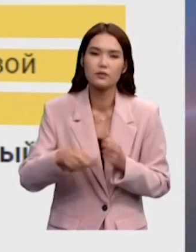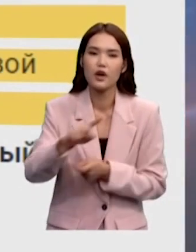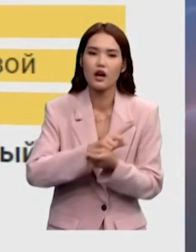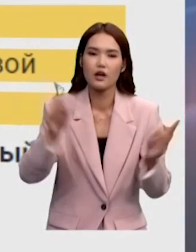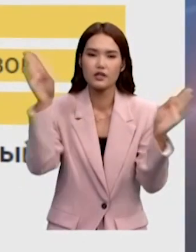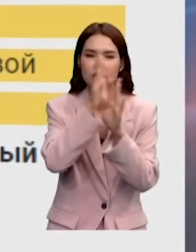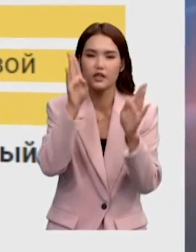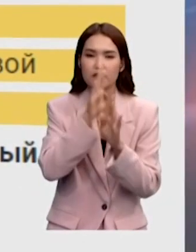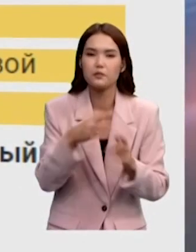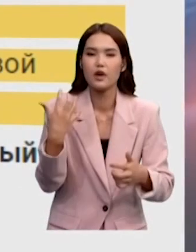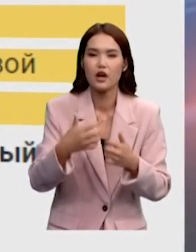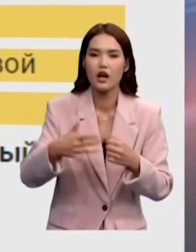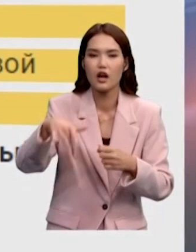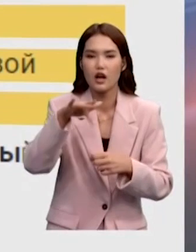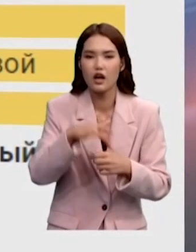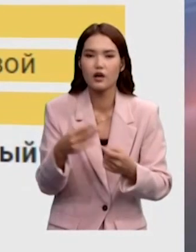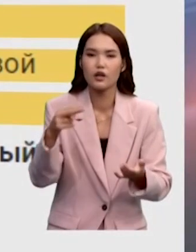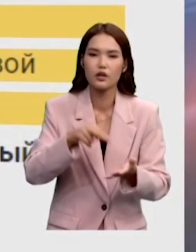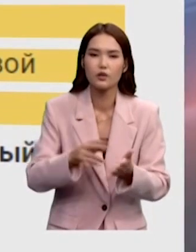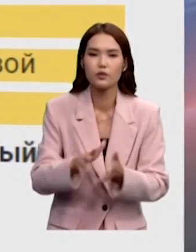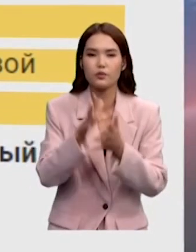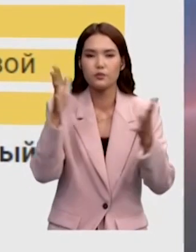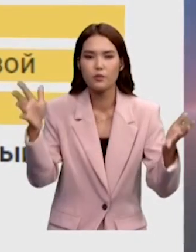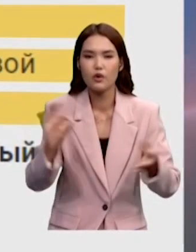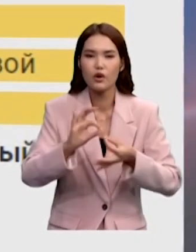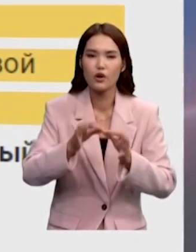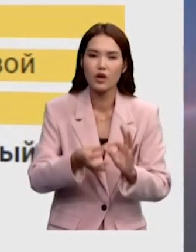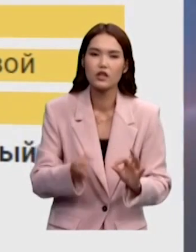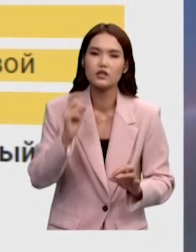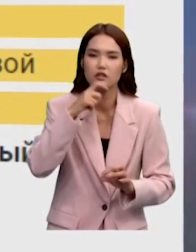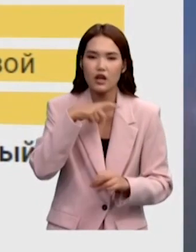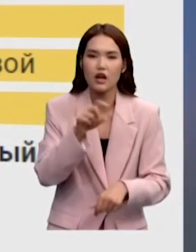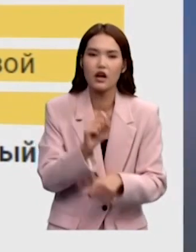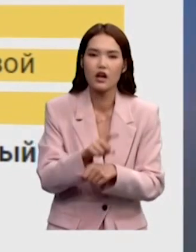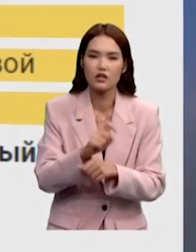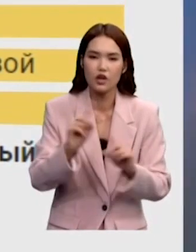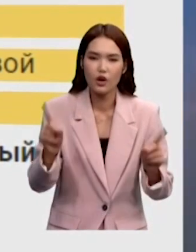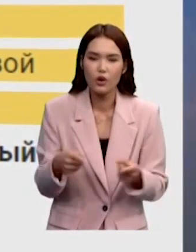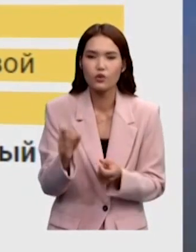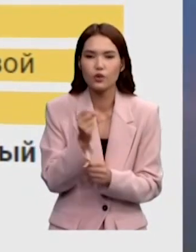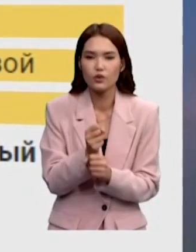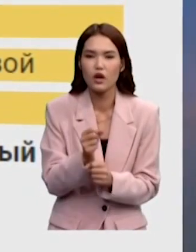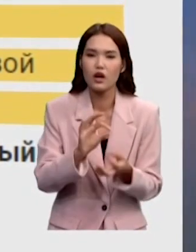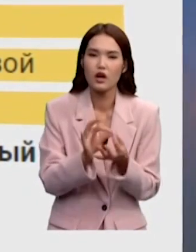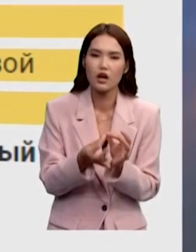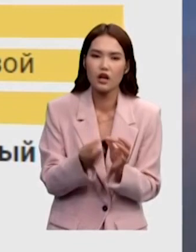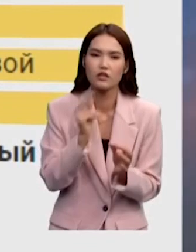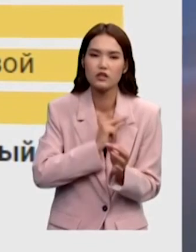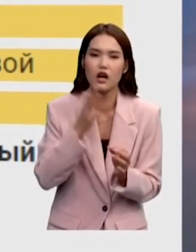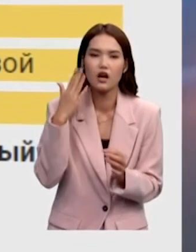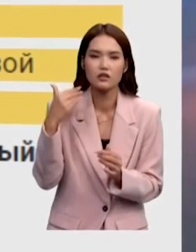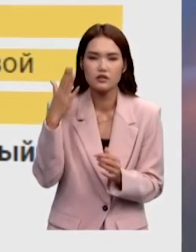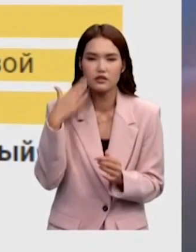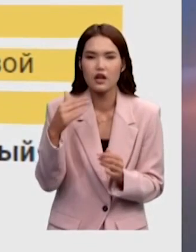климата Однако стране нужно ставить перед собой гораздо более амбициозной экономические задачи и осуществлять конкретные меры по смягчению